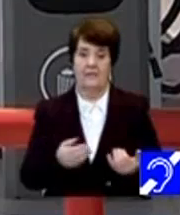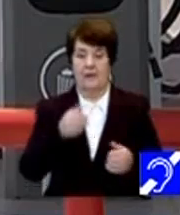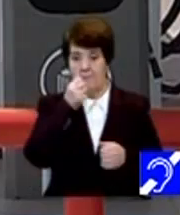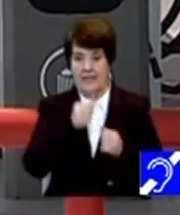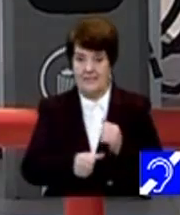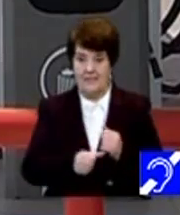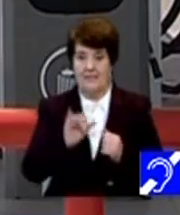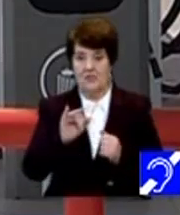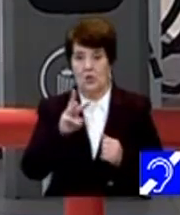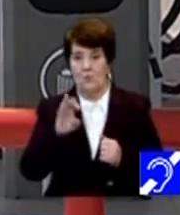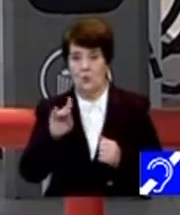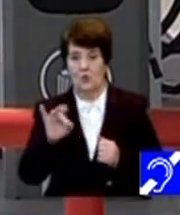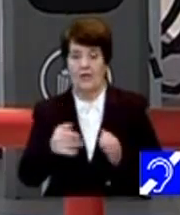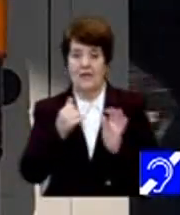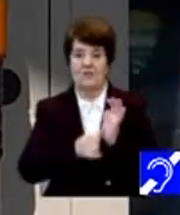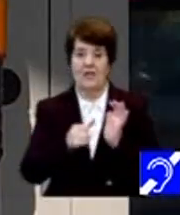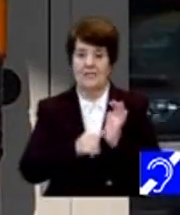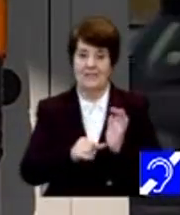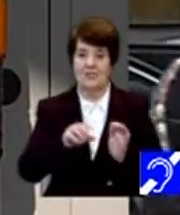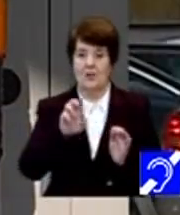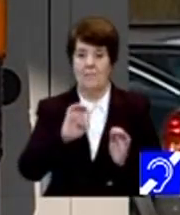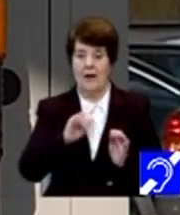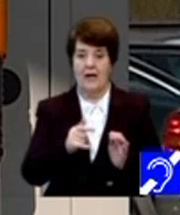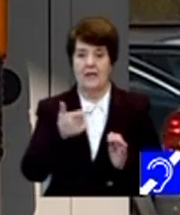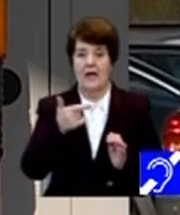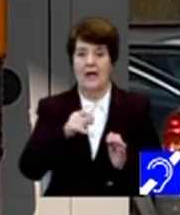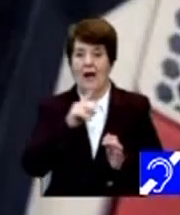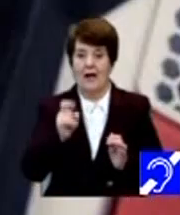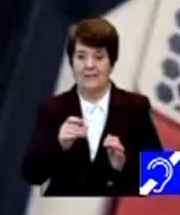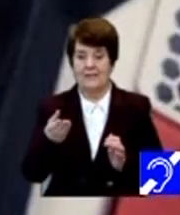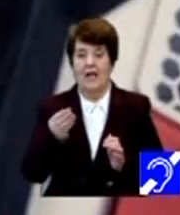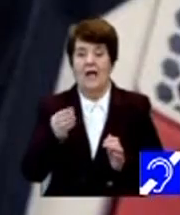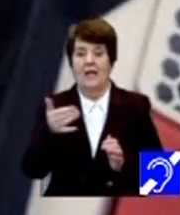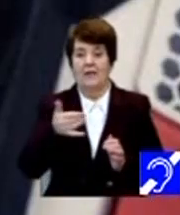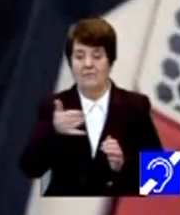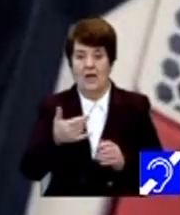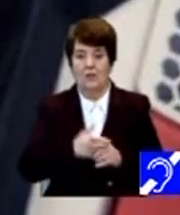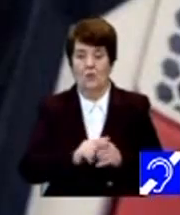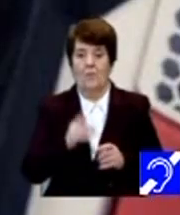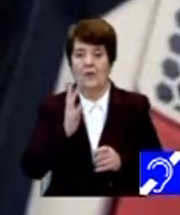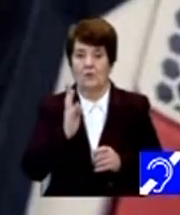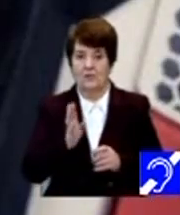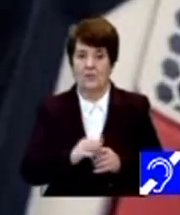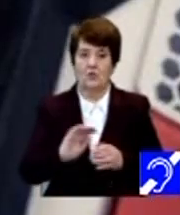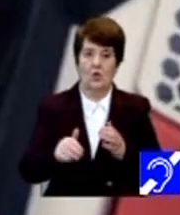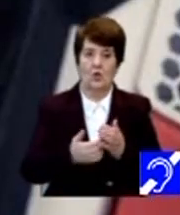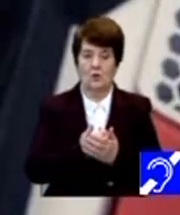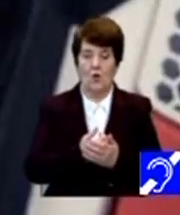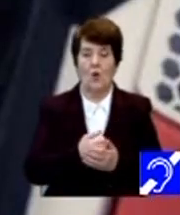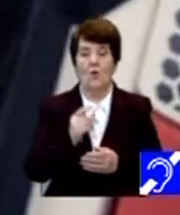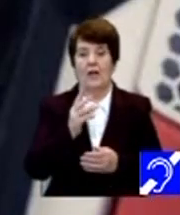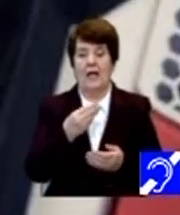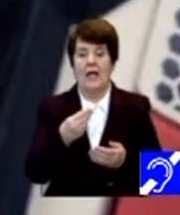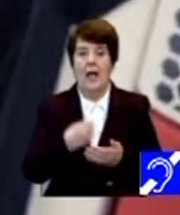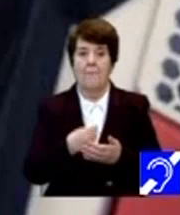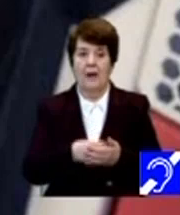Astăzi, benzina și motorina s-au scumpit în medie cu 60 de bani, iar gazul lichefiat cu 40 de bani. Astfel, după afișarea noilor prețuri,